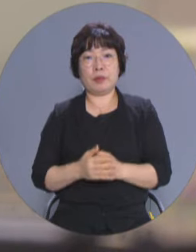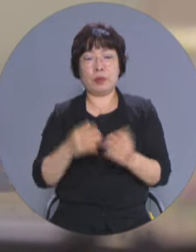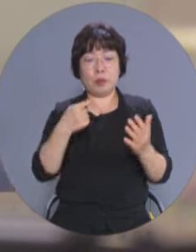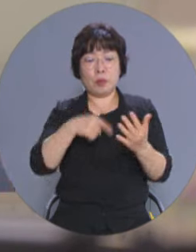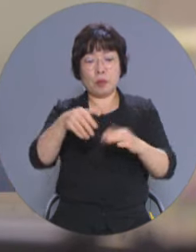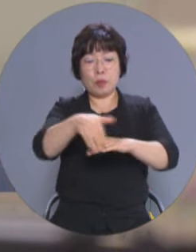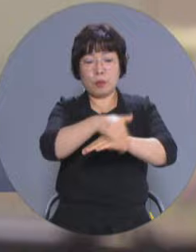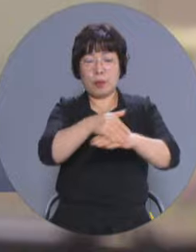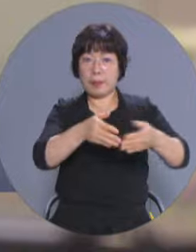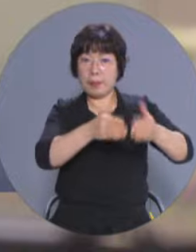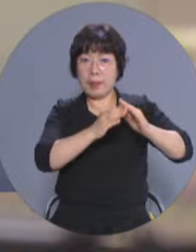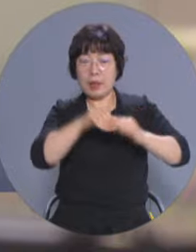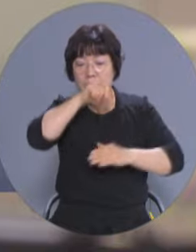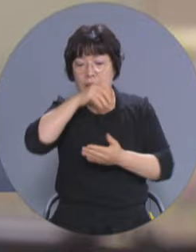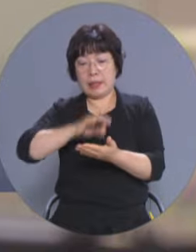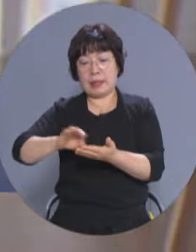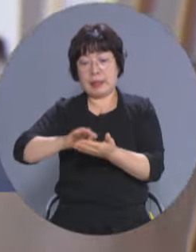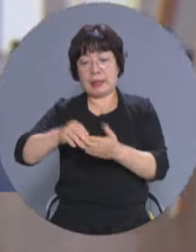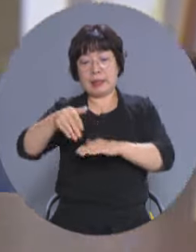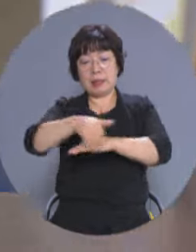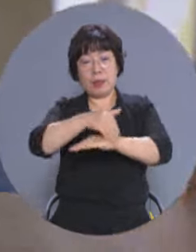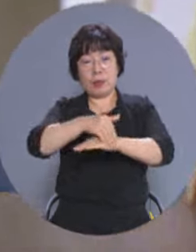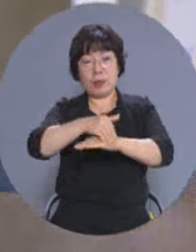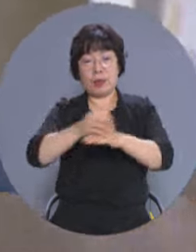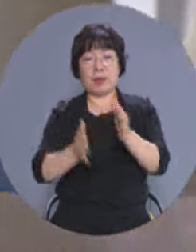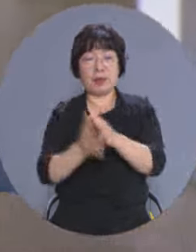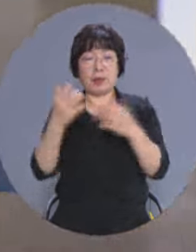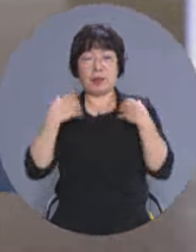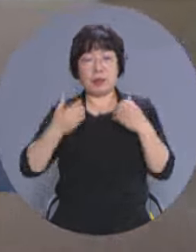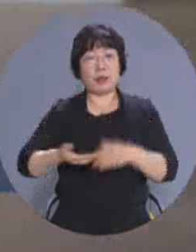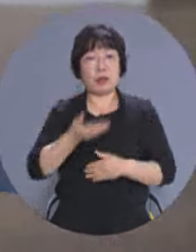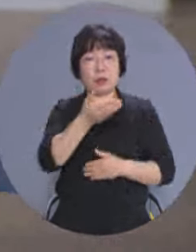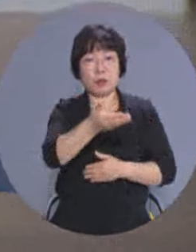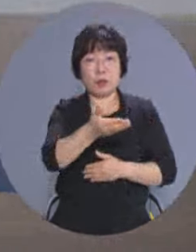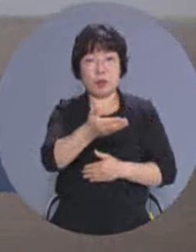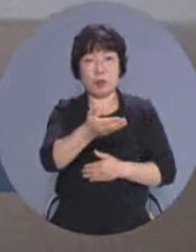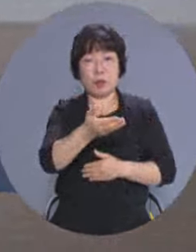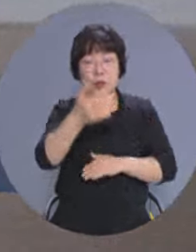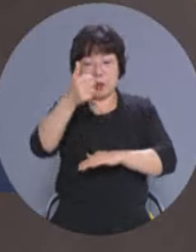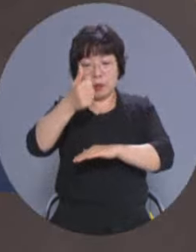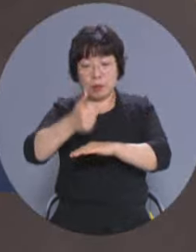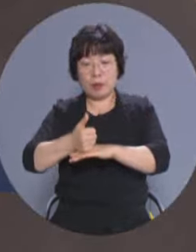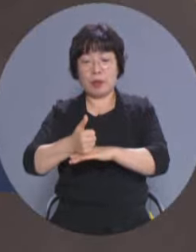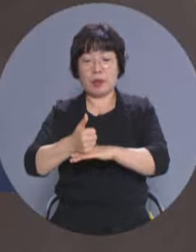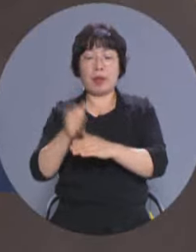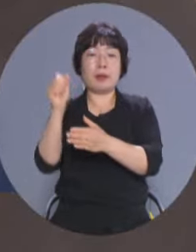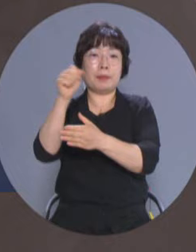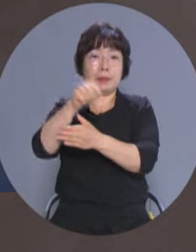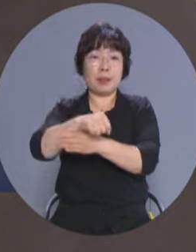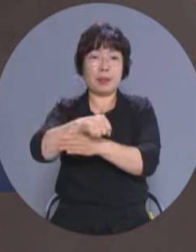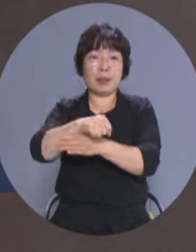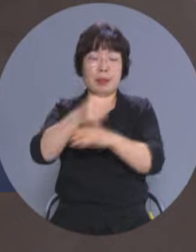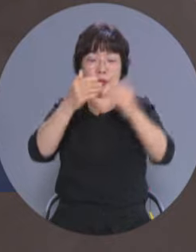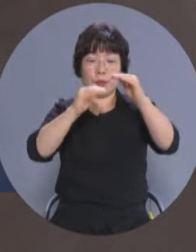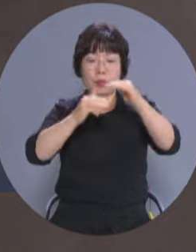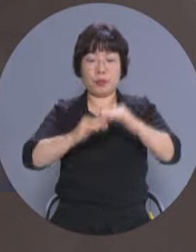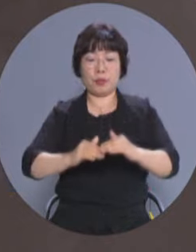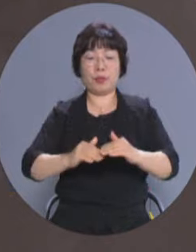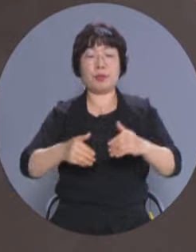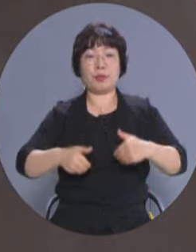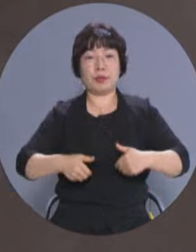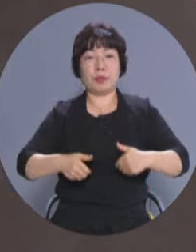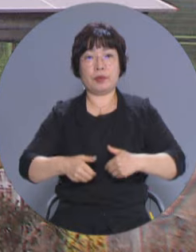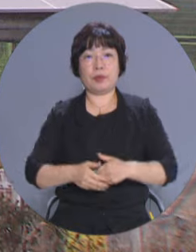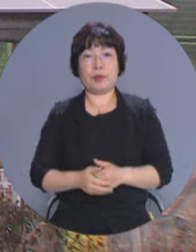계획을 세우고 예산 사용 계획을 짜고 그 다음에 시에 보내서 이 시에 이제 승인을 받고 이런 절차가 있다